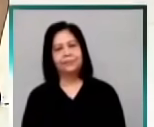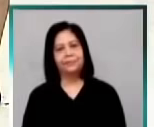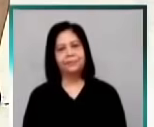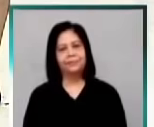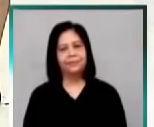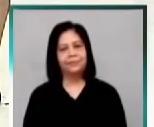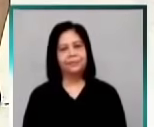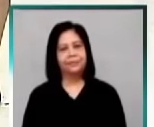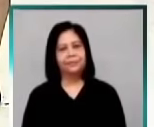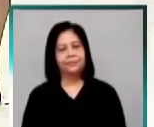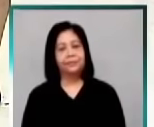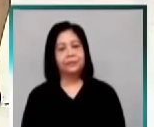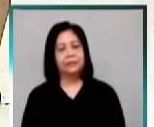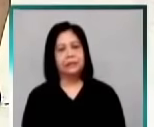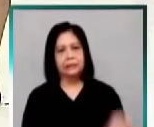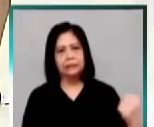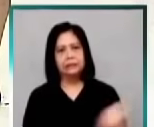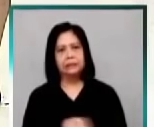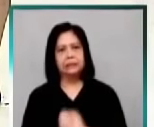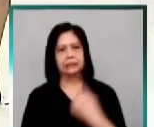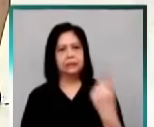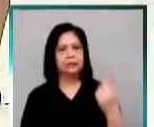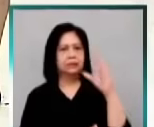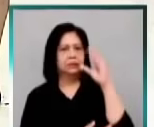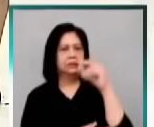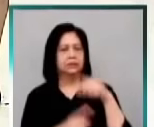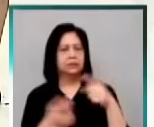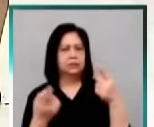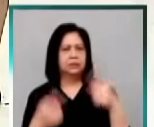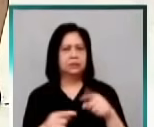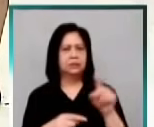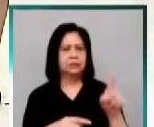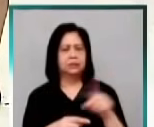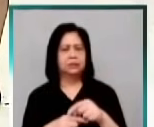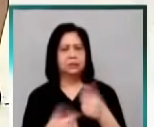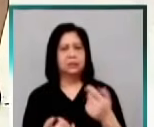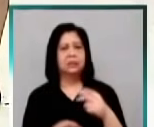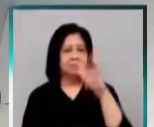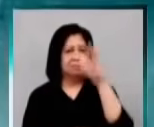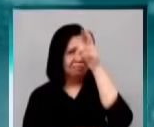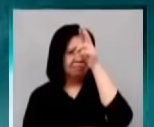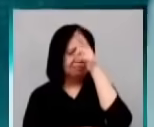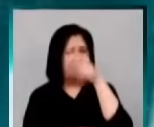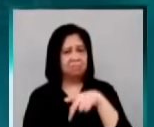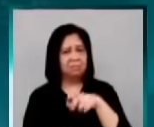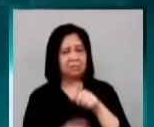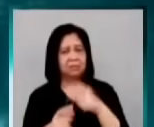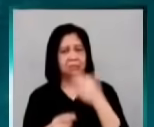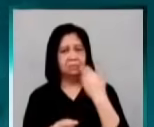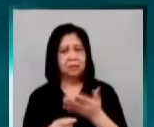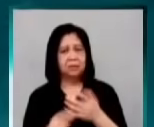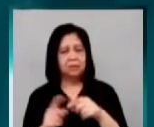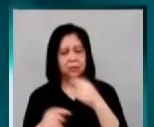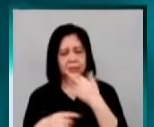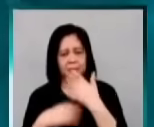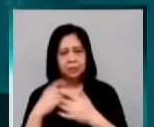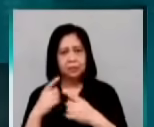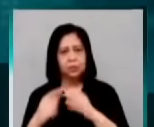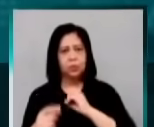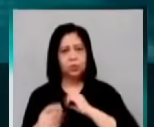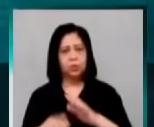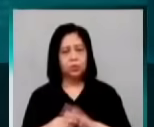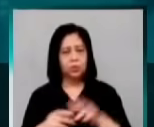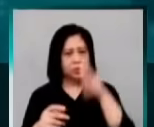Laking pangihinayang ng isang lalaki sa sinapit ng kanyang mga alagang manok. Duguan at patay na ng datnang na may-ari ng manukang yan